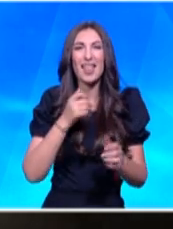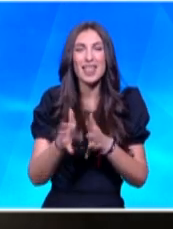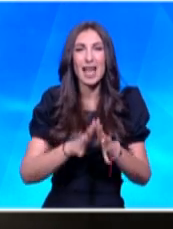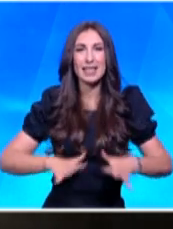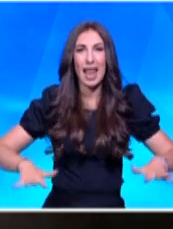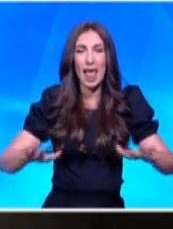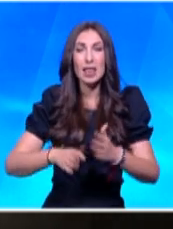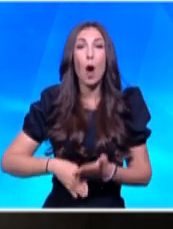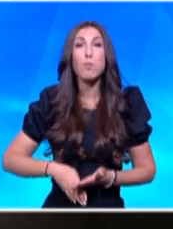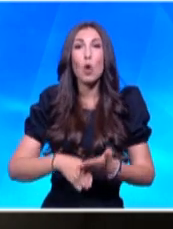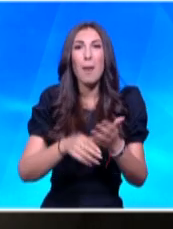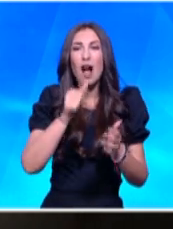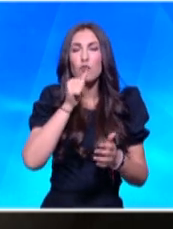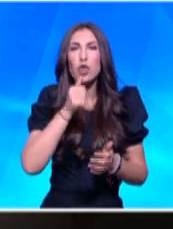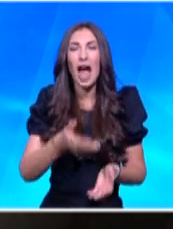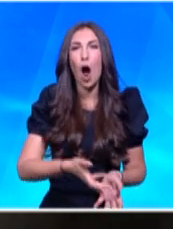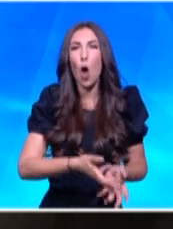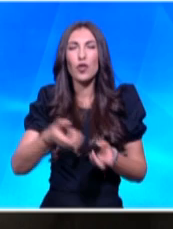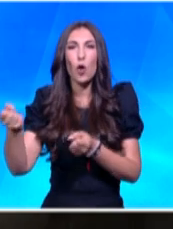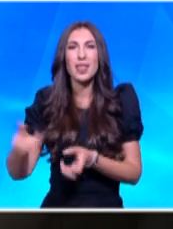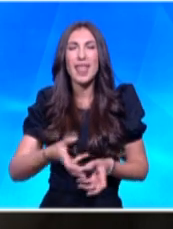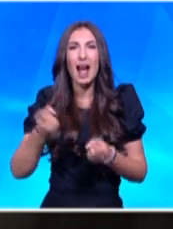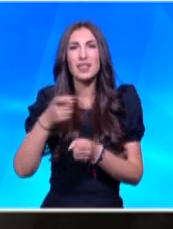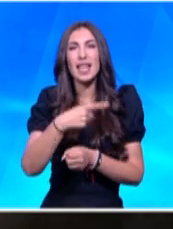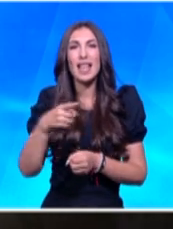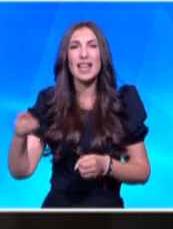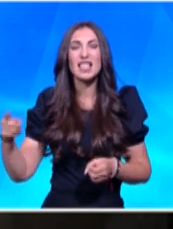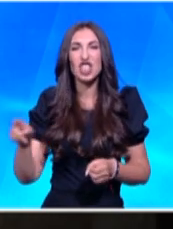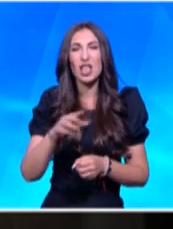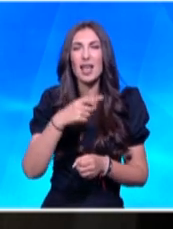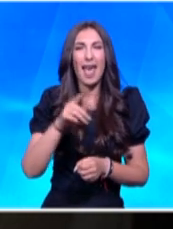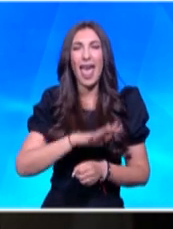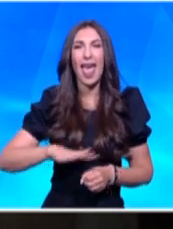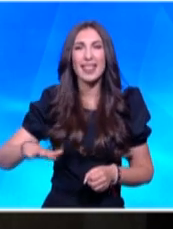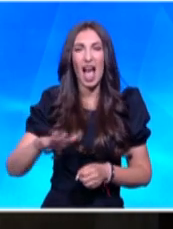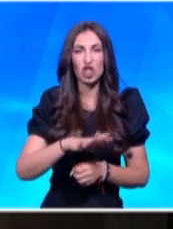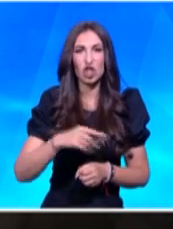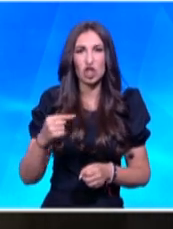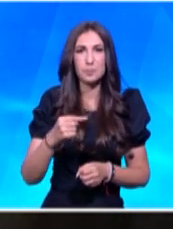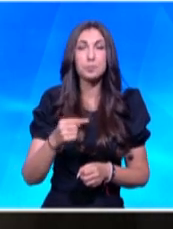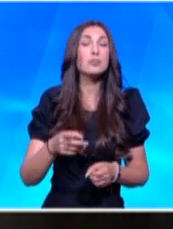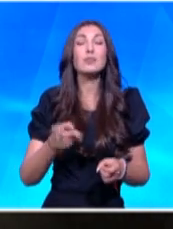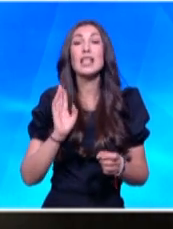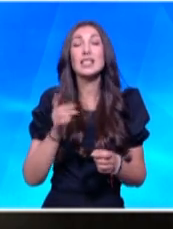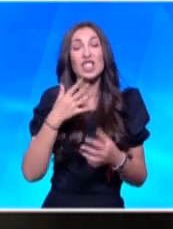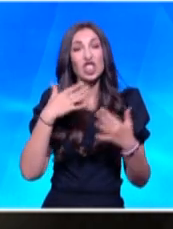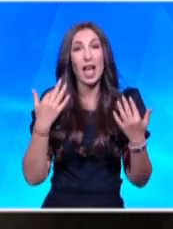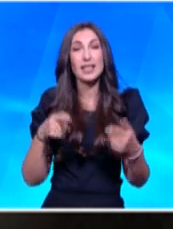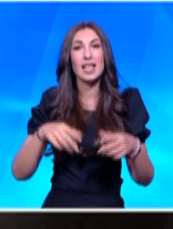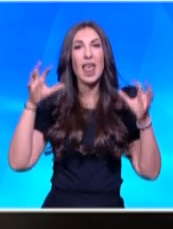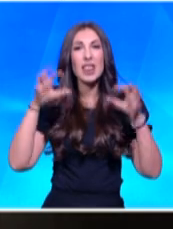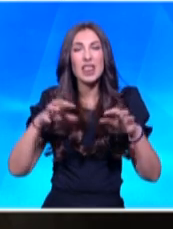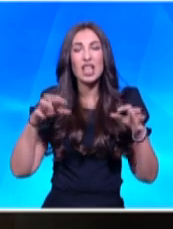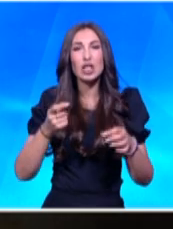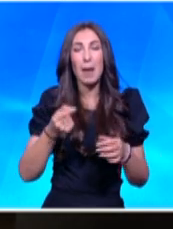да помагат за отводняване на различните приземни етажи. За щастие, добрата новина от Лозенец е, че дъждът